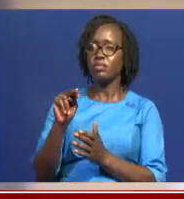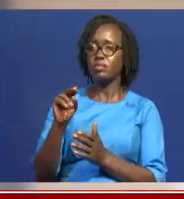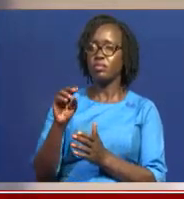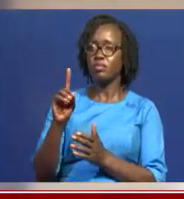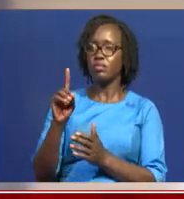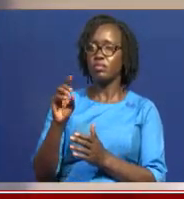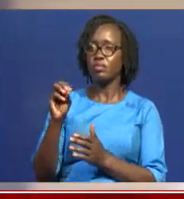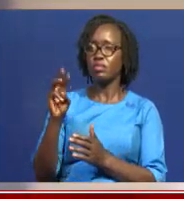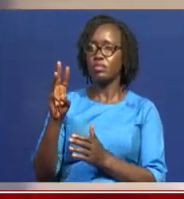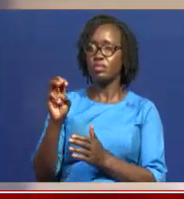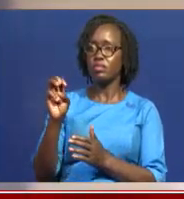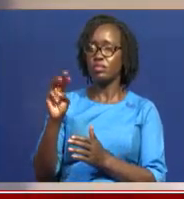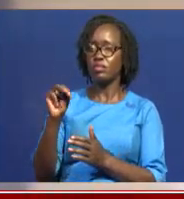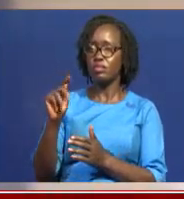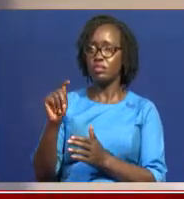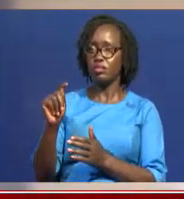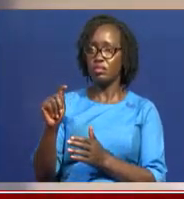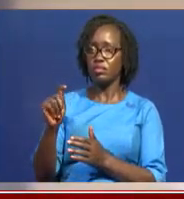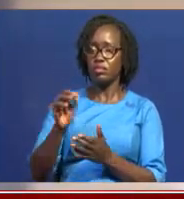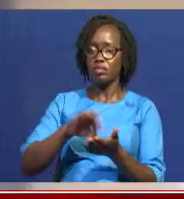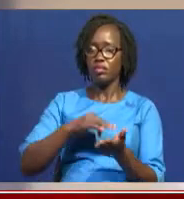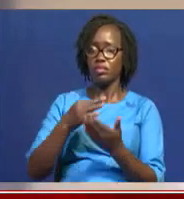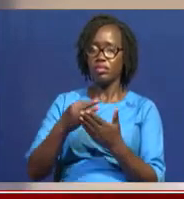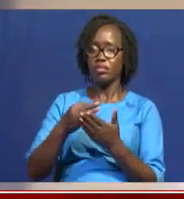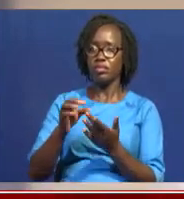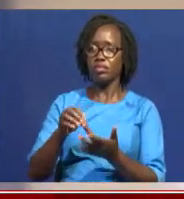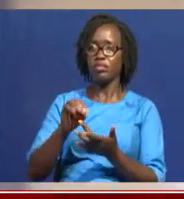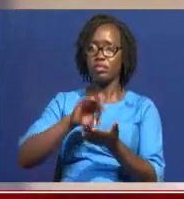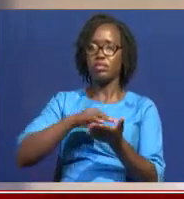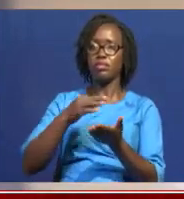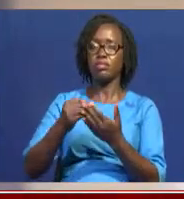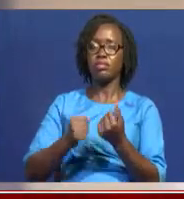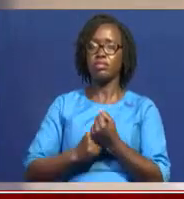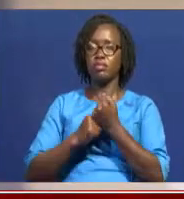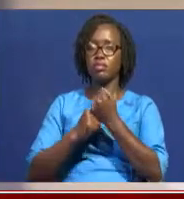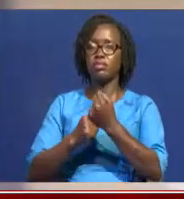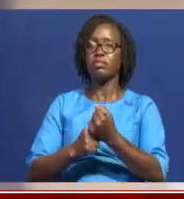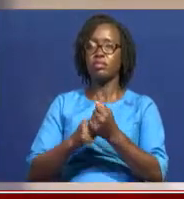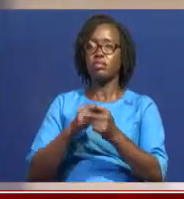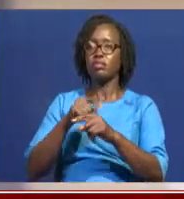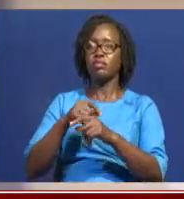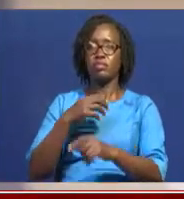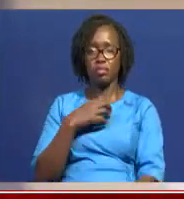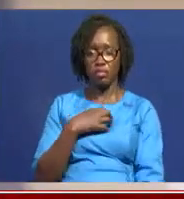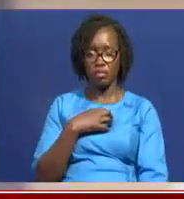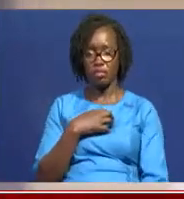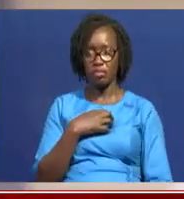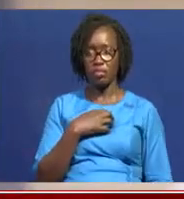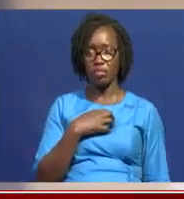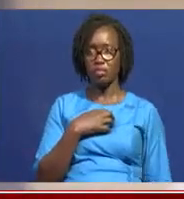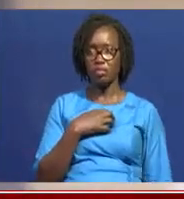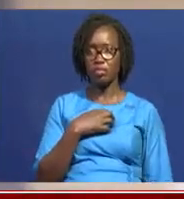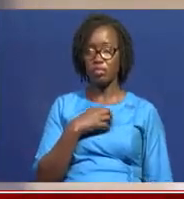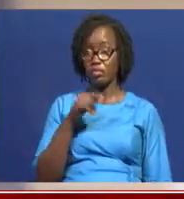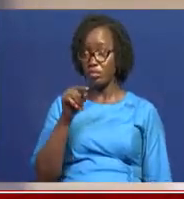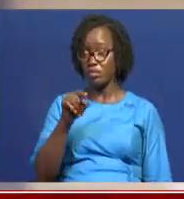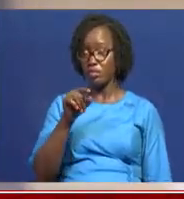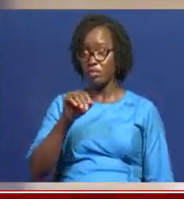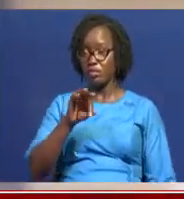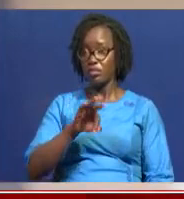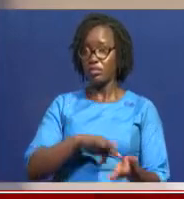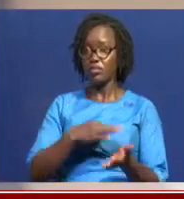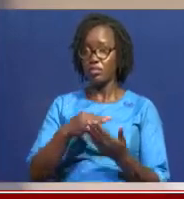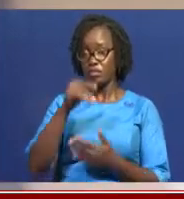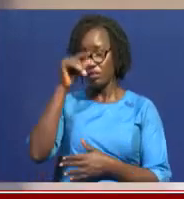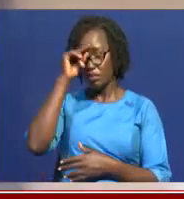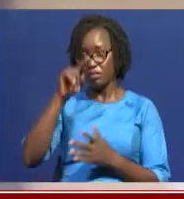Ni wakfu maalum wa kusaidia wanariadha wetu wanapostaafu. Hii endowment fund